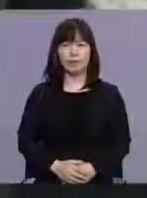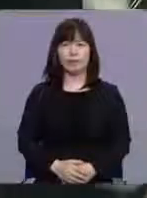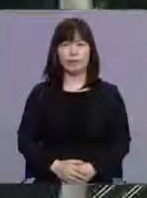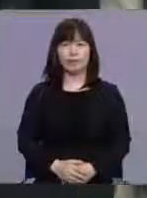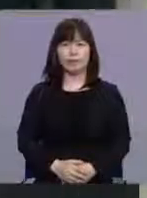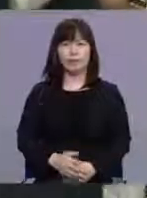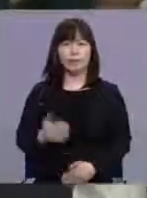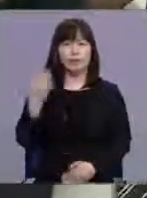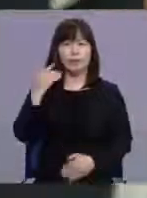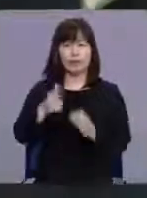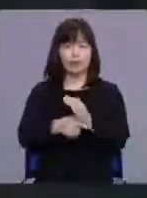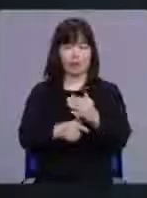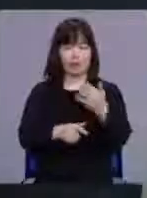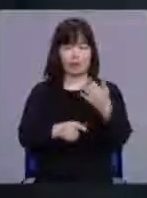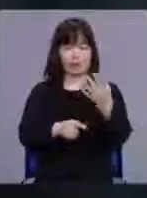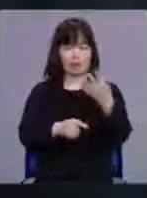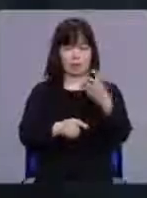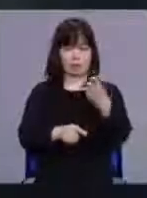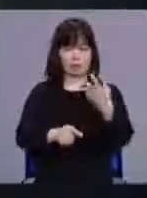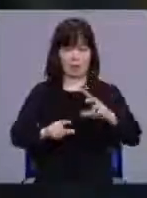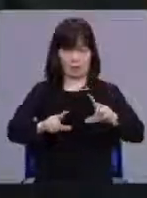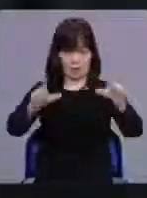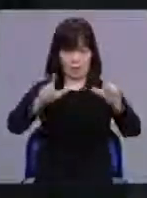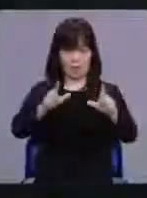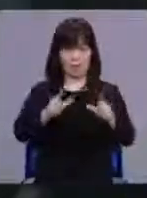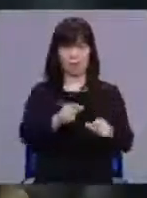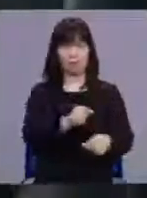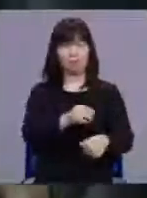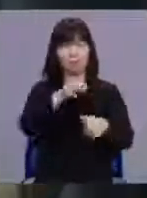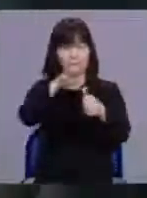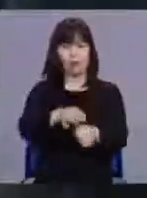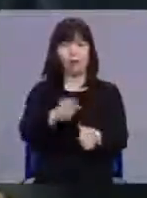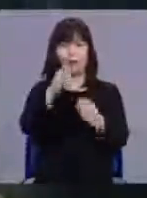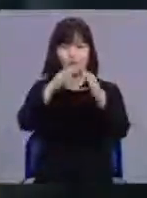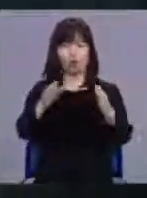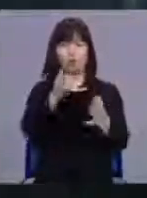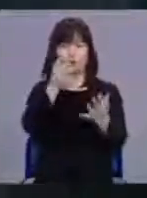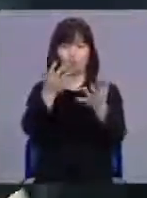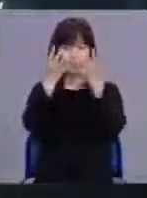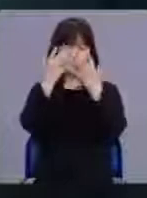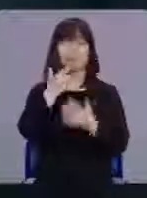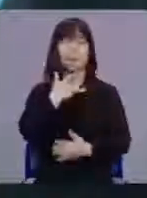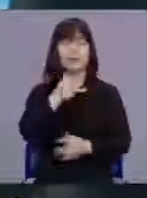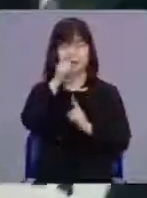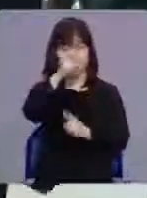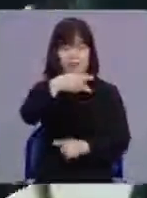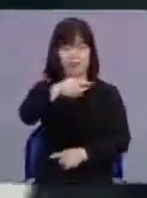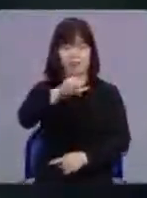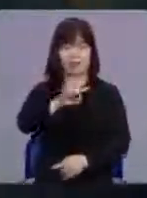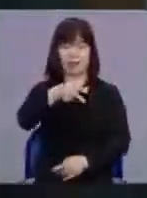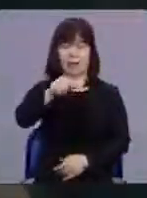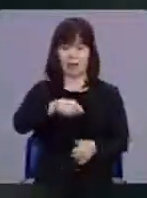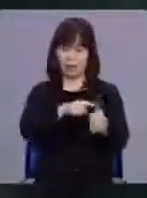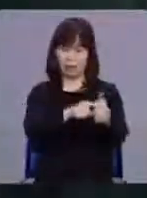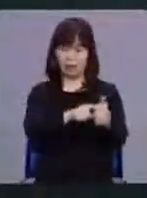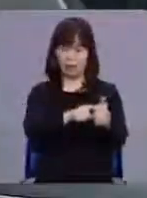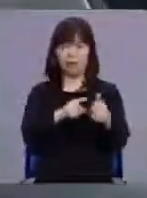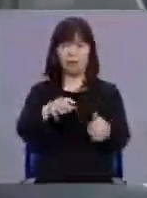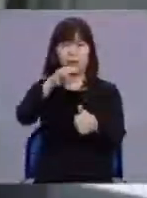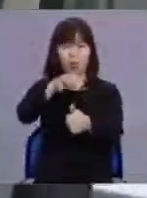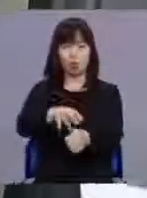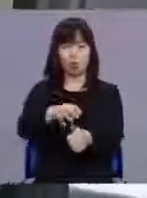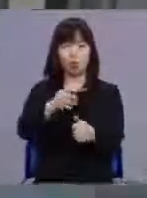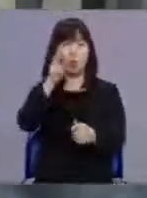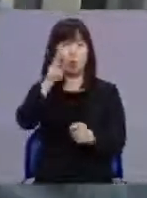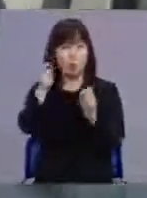아 지난달 28일 새벽 세포 영장이 발부 대전 주 교도소에 수감된 무소속 이상 지구 원 검찰이 구속 기간 만료를